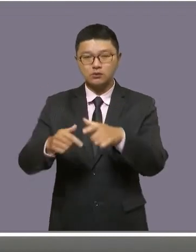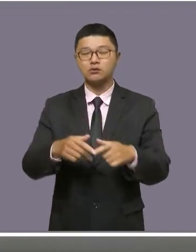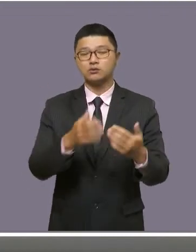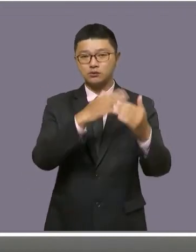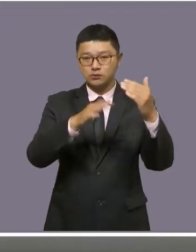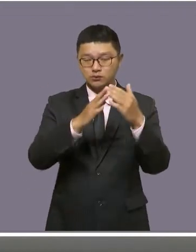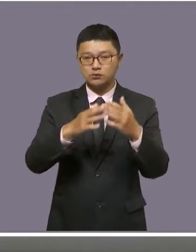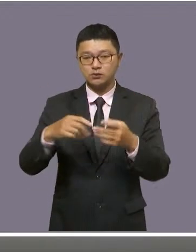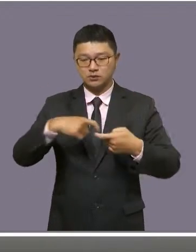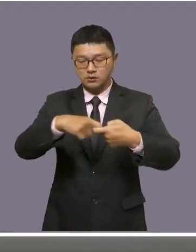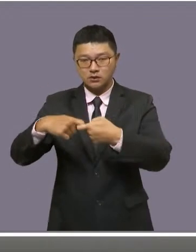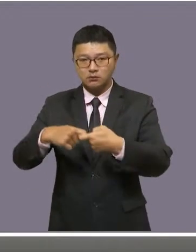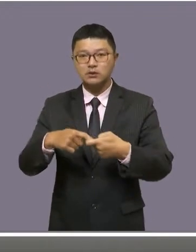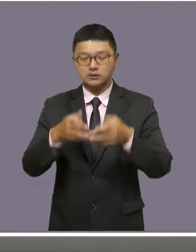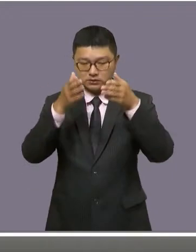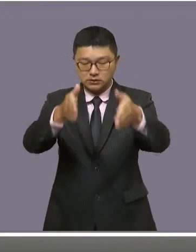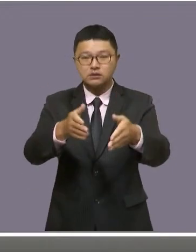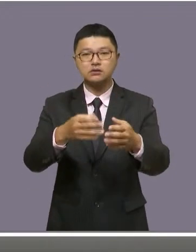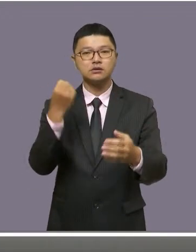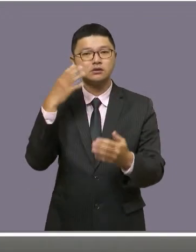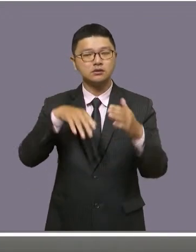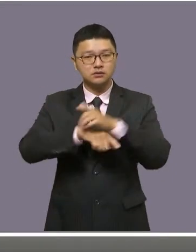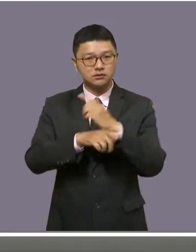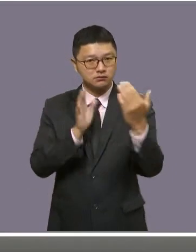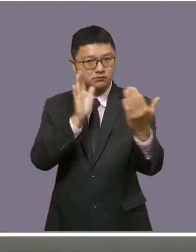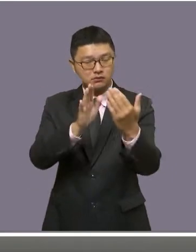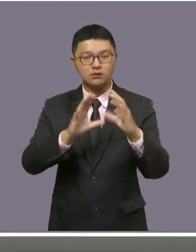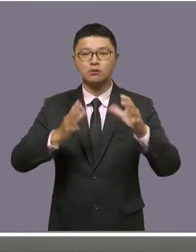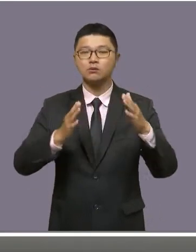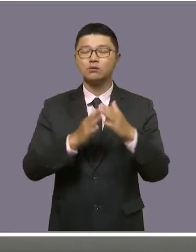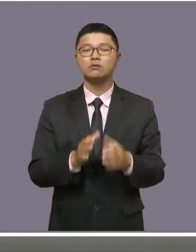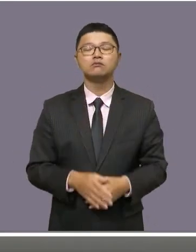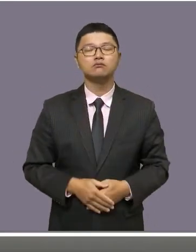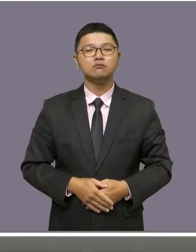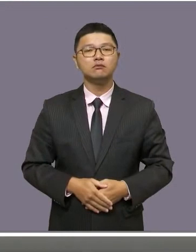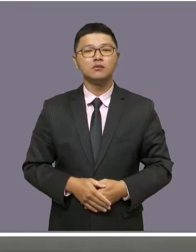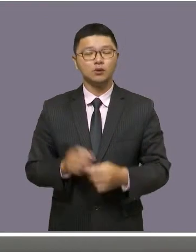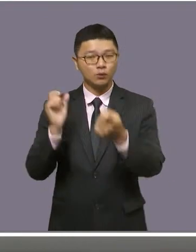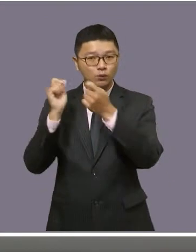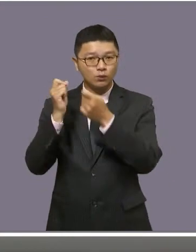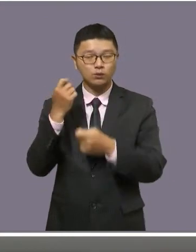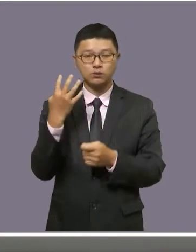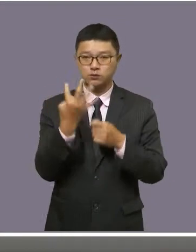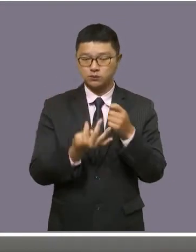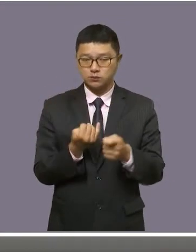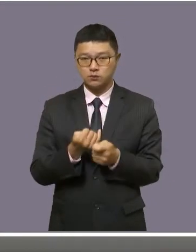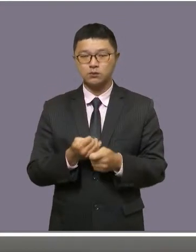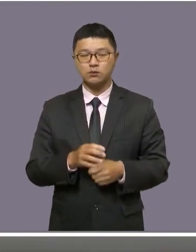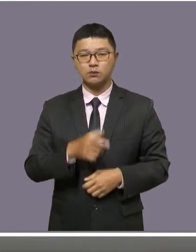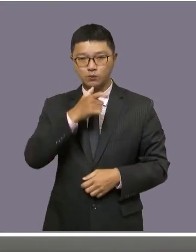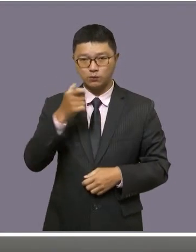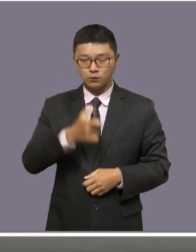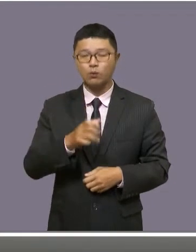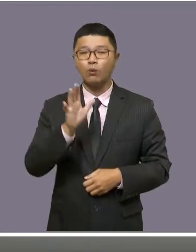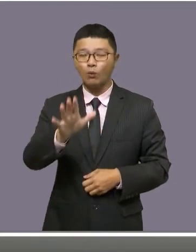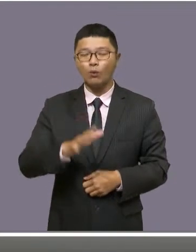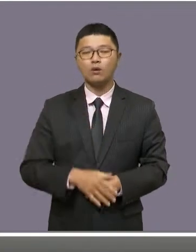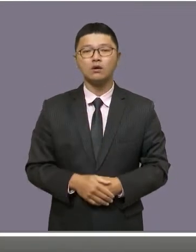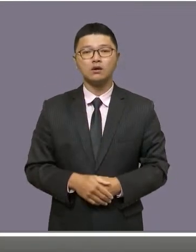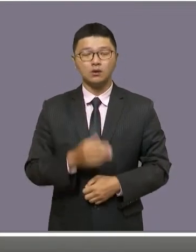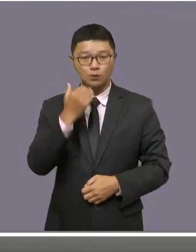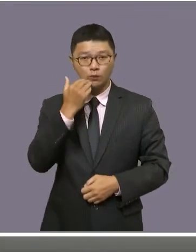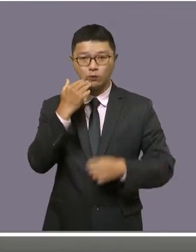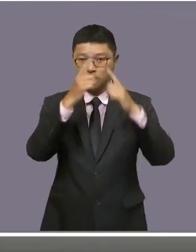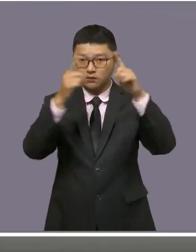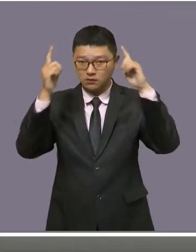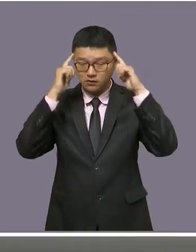在我们新南向的一个国家。那这几年我们已经有一些稳固的连结，那只要我们的大学能